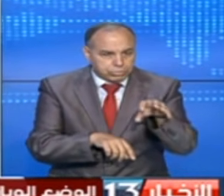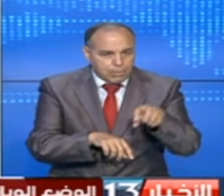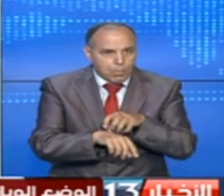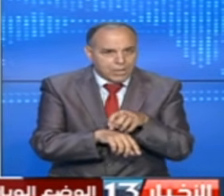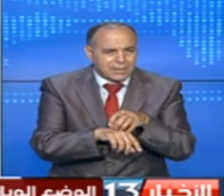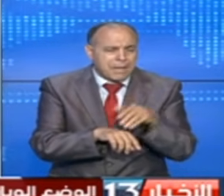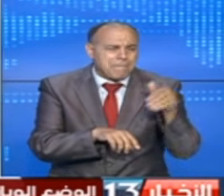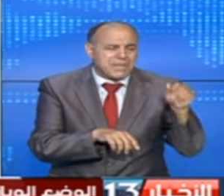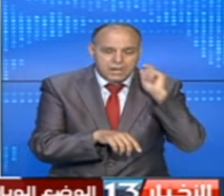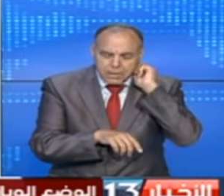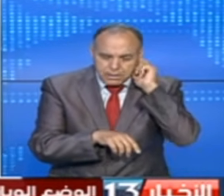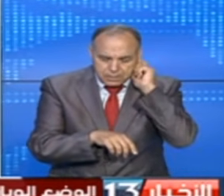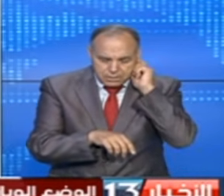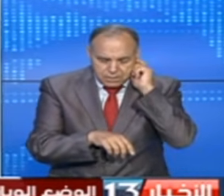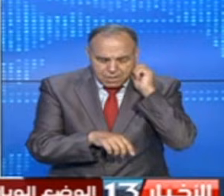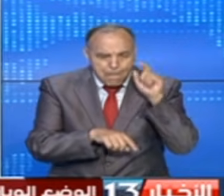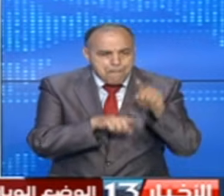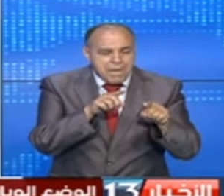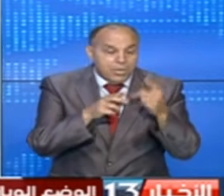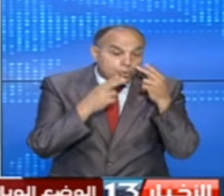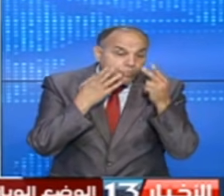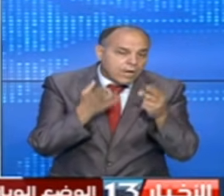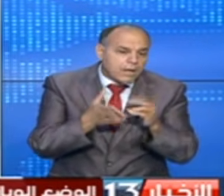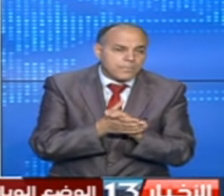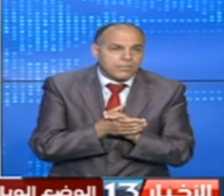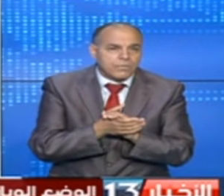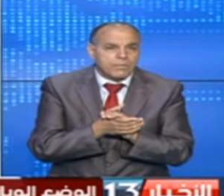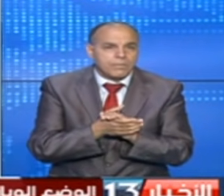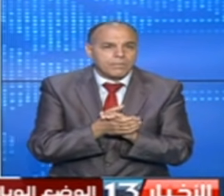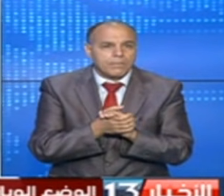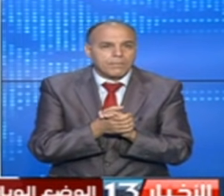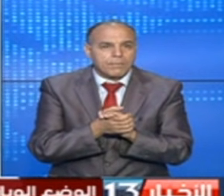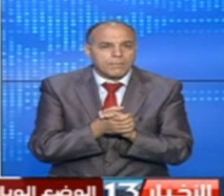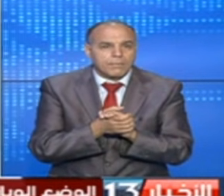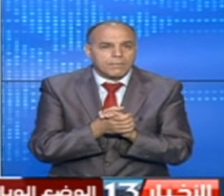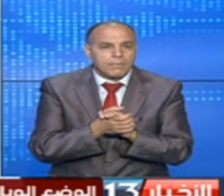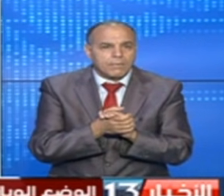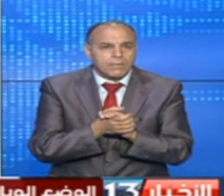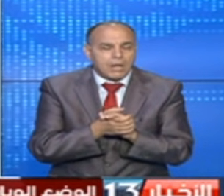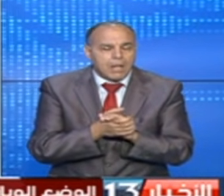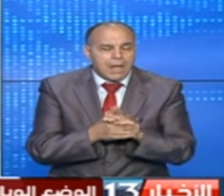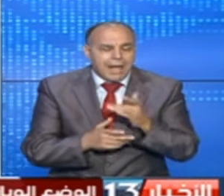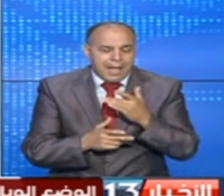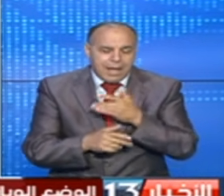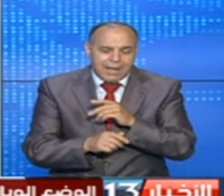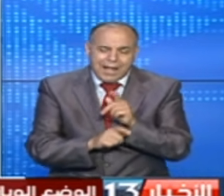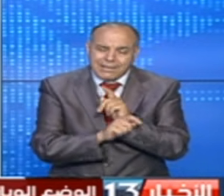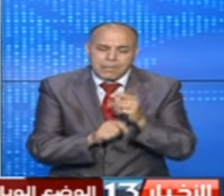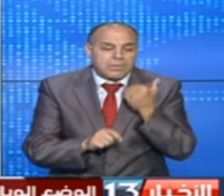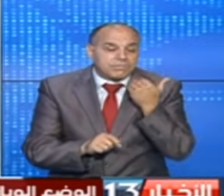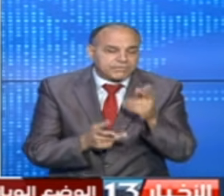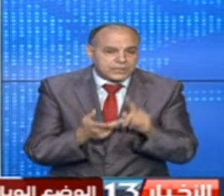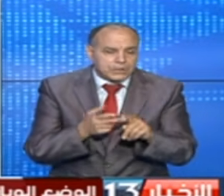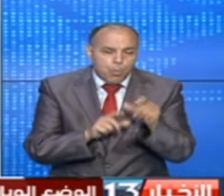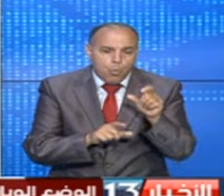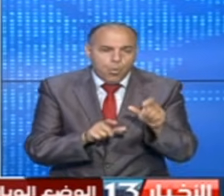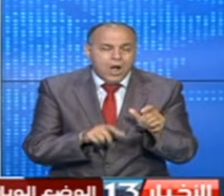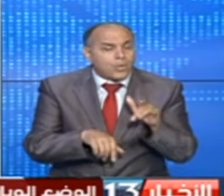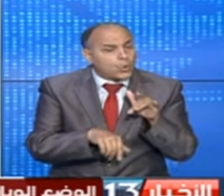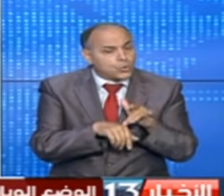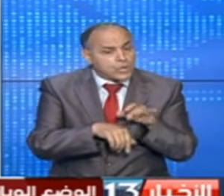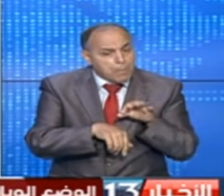معتمديه المظله لبعض الاعراس اللي تقام معناها بشكل دون احترام البروتوكول الصحي، وحتى يبدا المواطن معناها